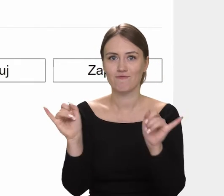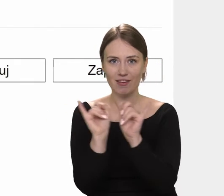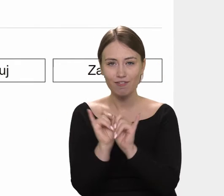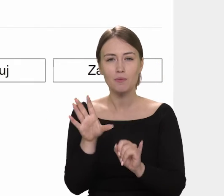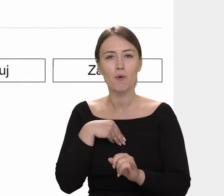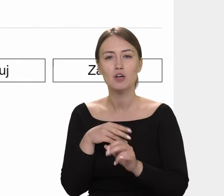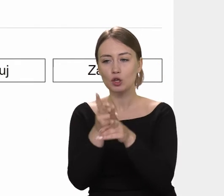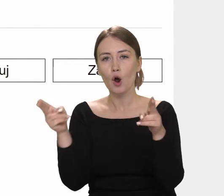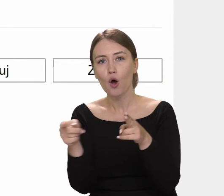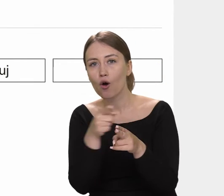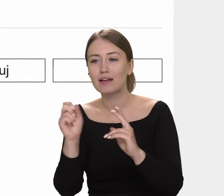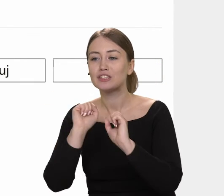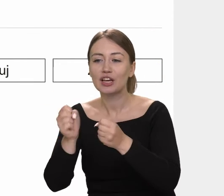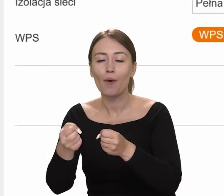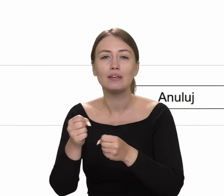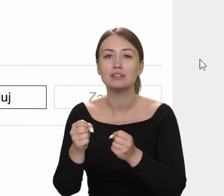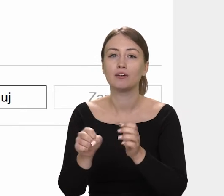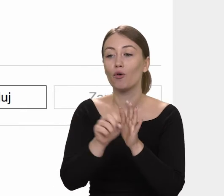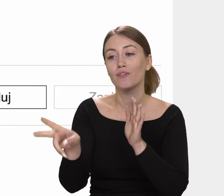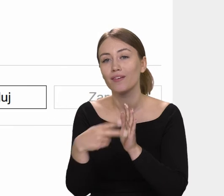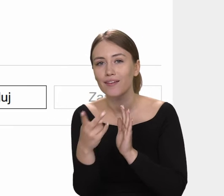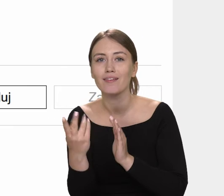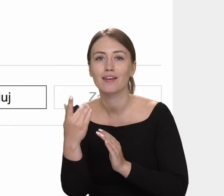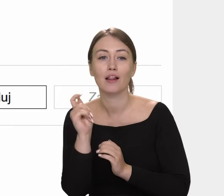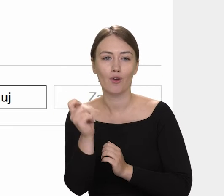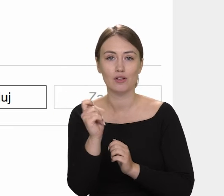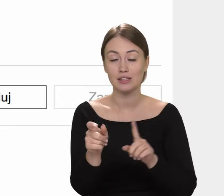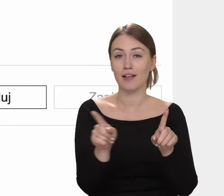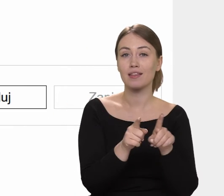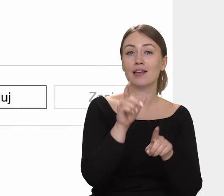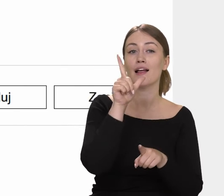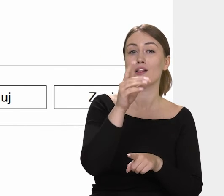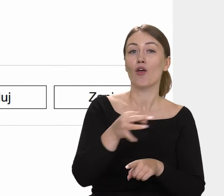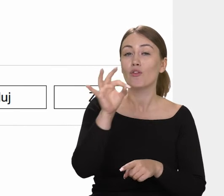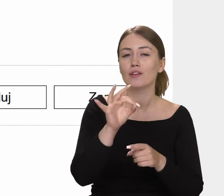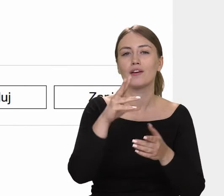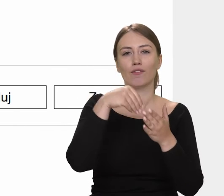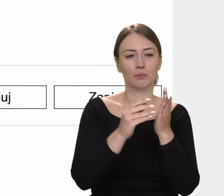jej aktywności, a dla Wi-Fi IoT stopień jej izolacji.